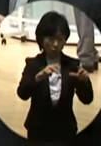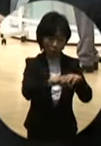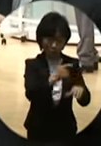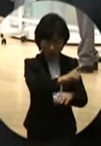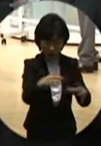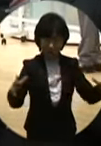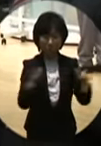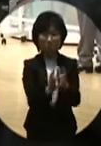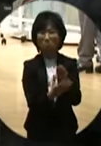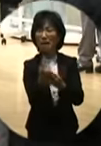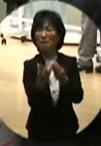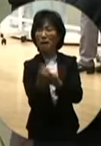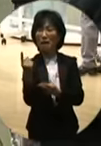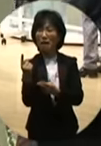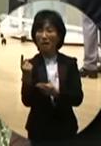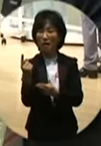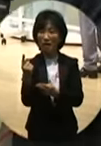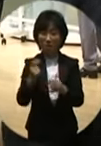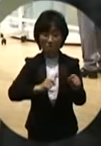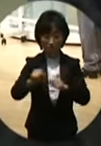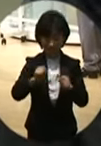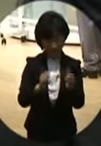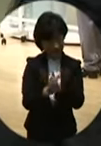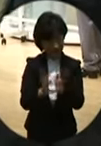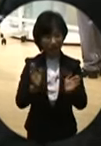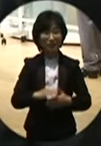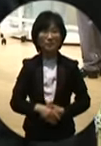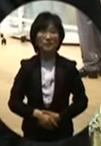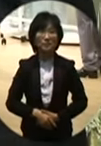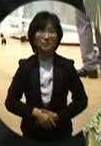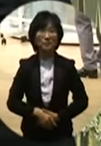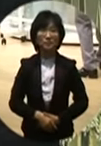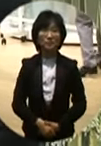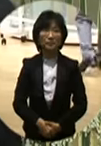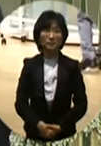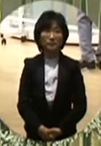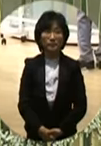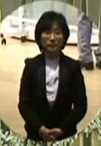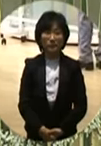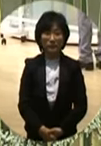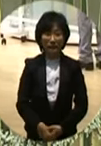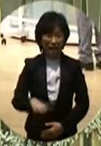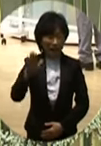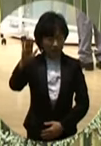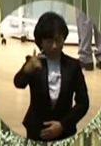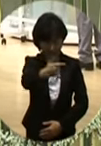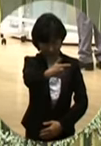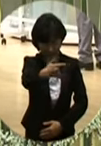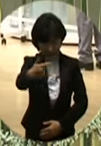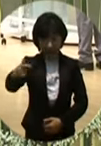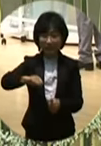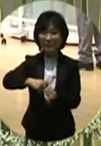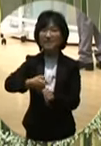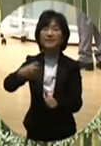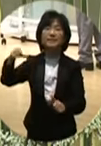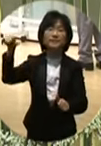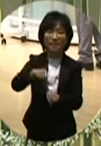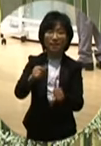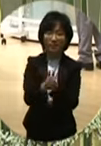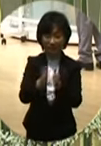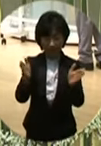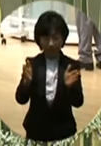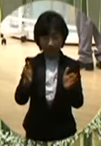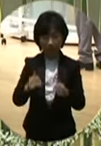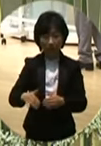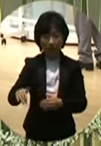So in the future, just like WCC, the religious integration will take place. 큰 재앙 오게 될 겁니다. And a great disaster will come.